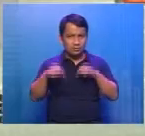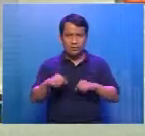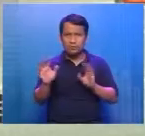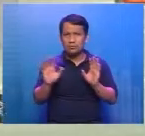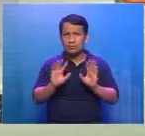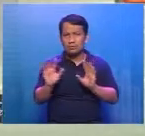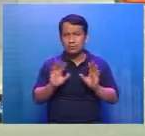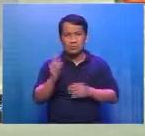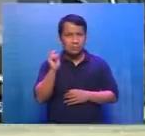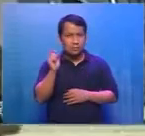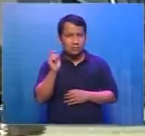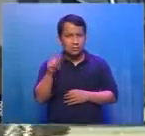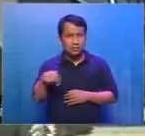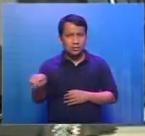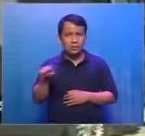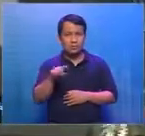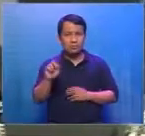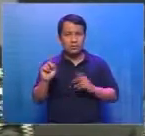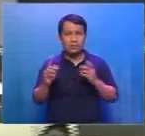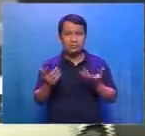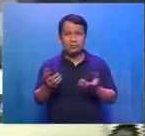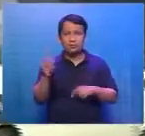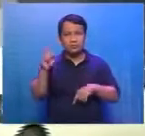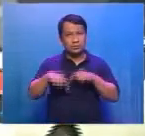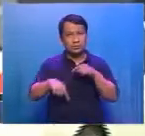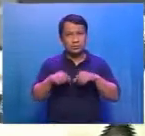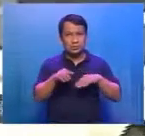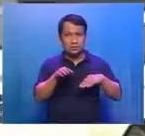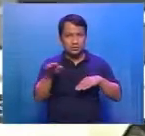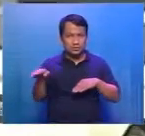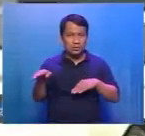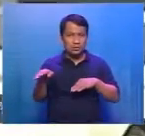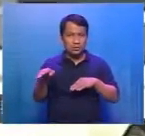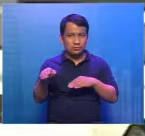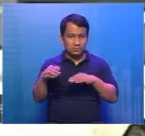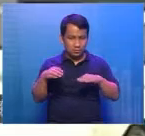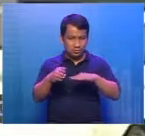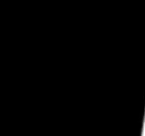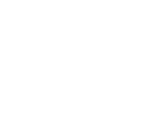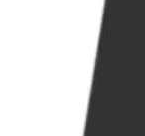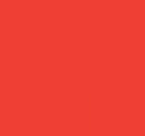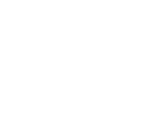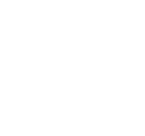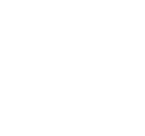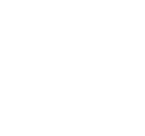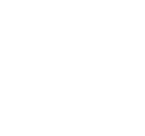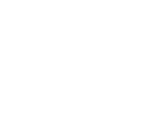na kailangang magmadali ng mga motoristang bihira lang dumaan sa mga expressway.